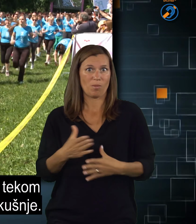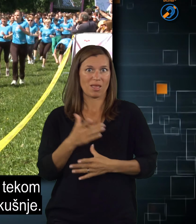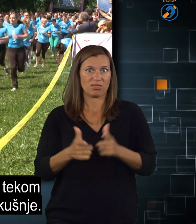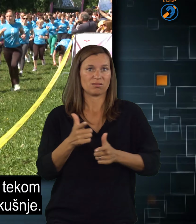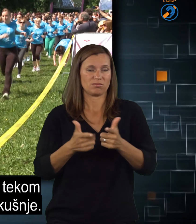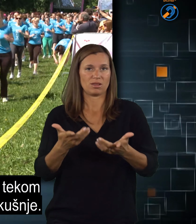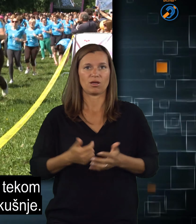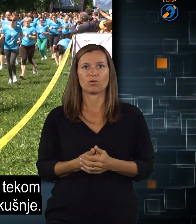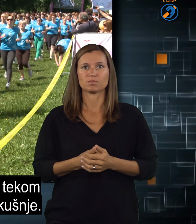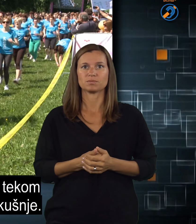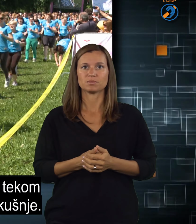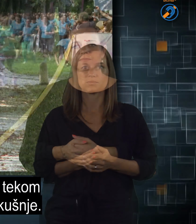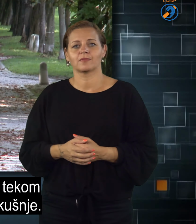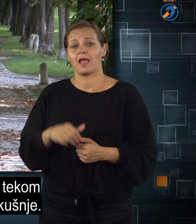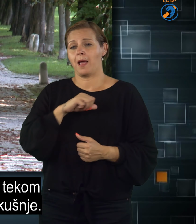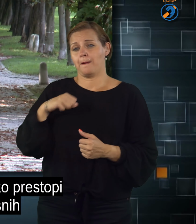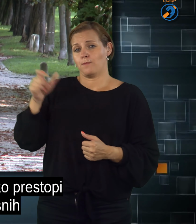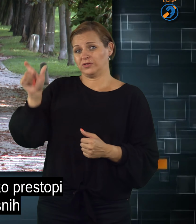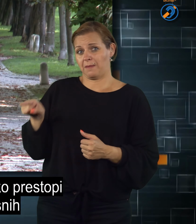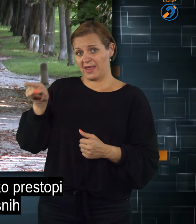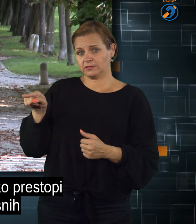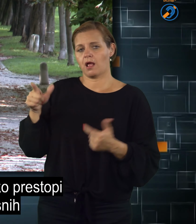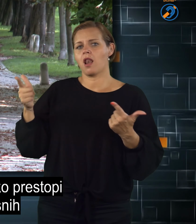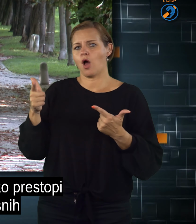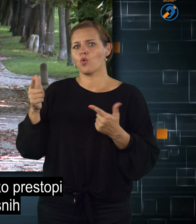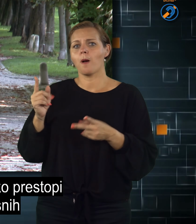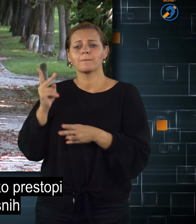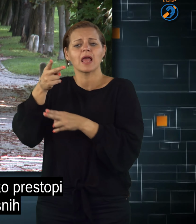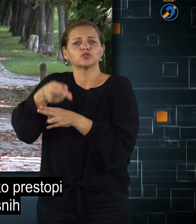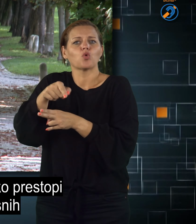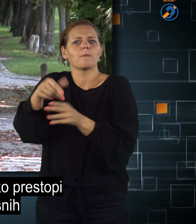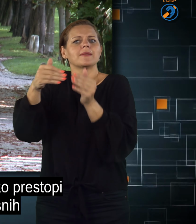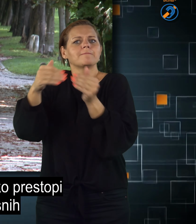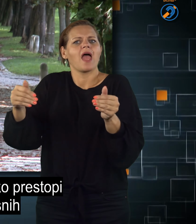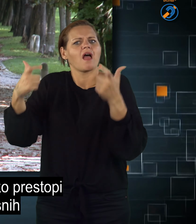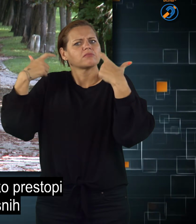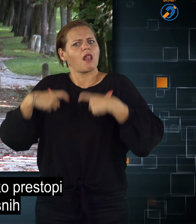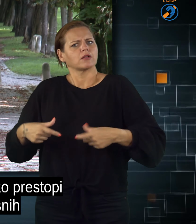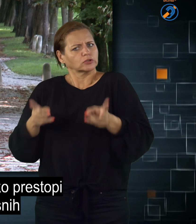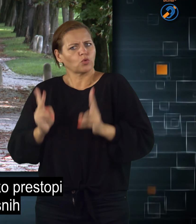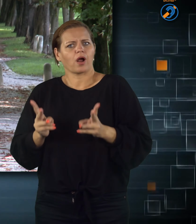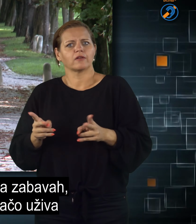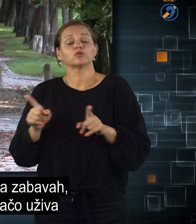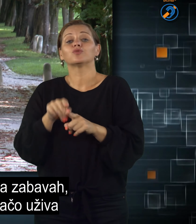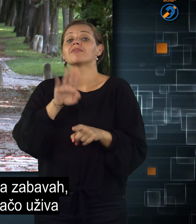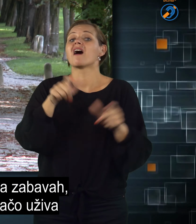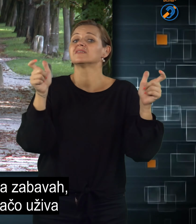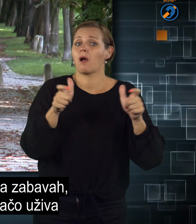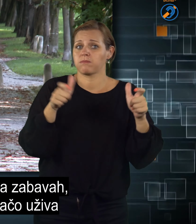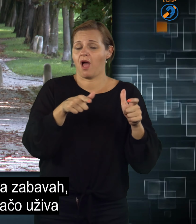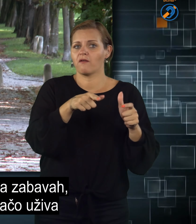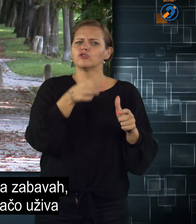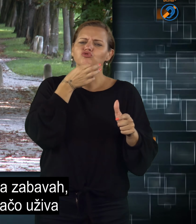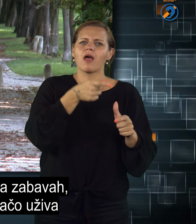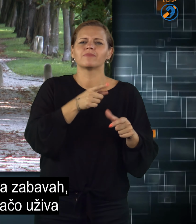tekom športne preizkušnje. Posameznik lahko prestopi meje telesnih zmogljivosti tudi na zabavah, če energijsko pijačo